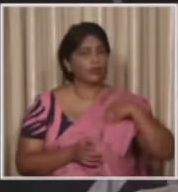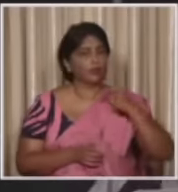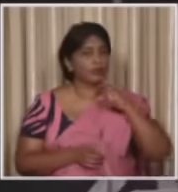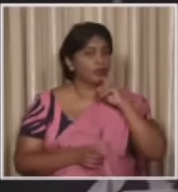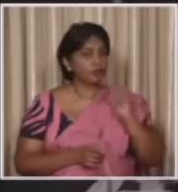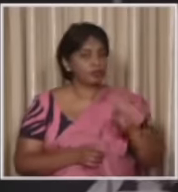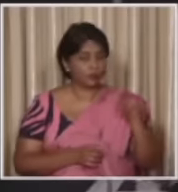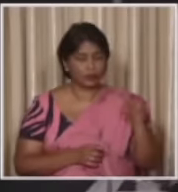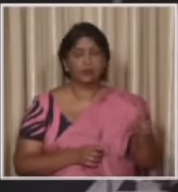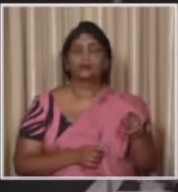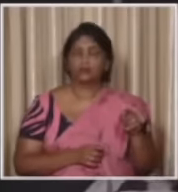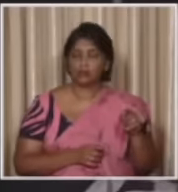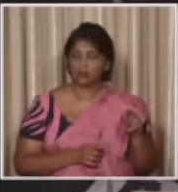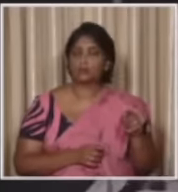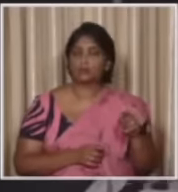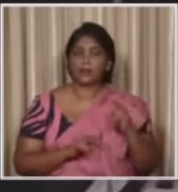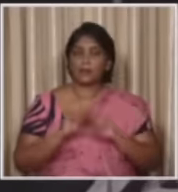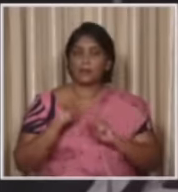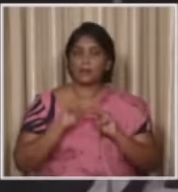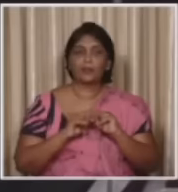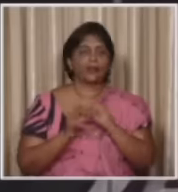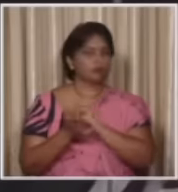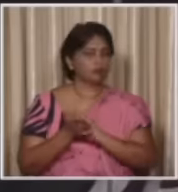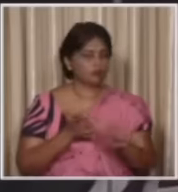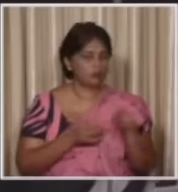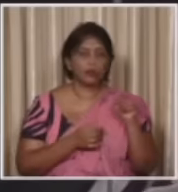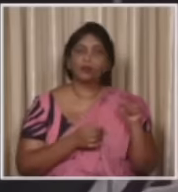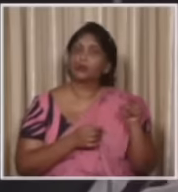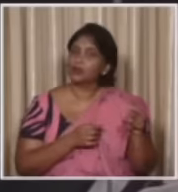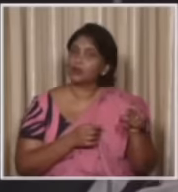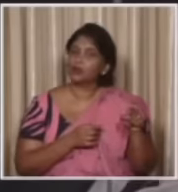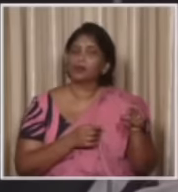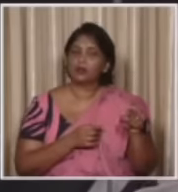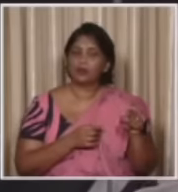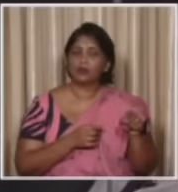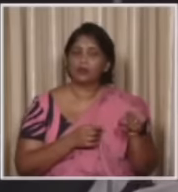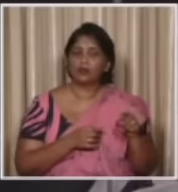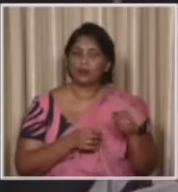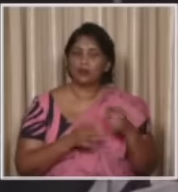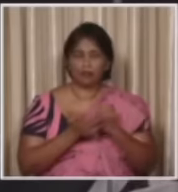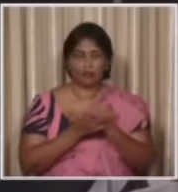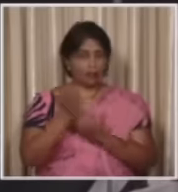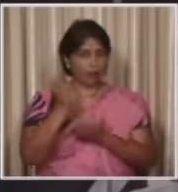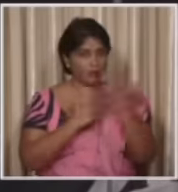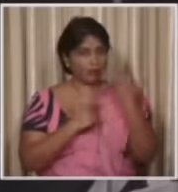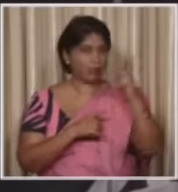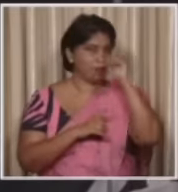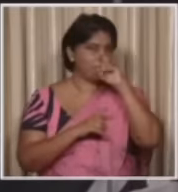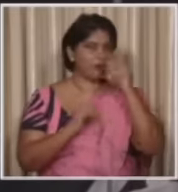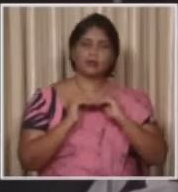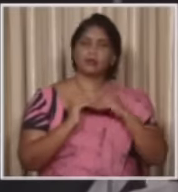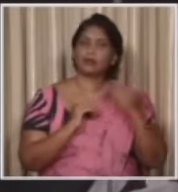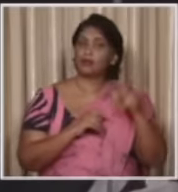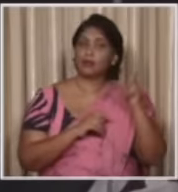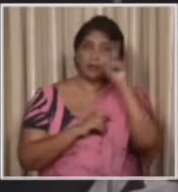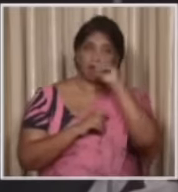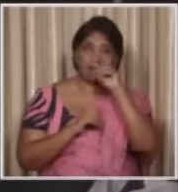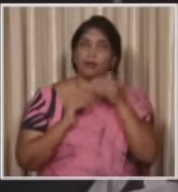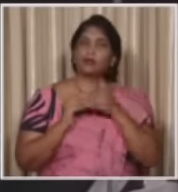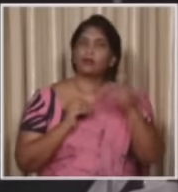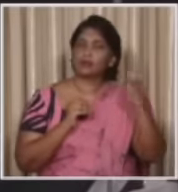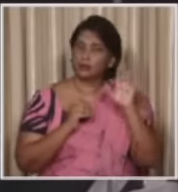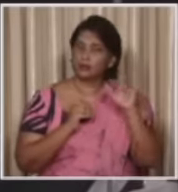vinishikarathuma visrama giya February maase. Me written submission dila maase kim passe. Habai maasayak